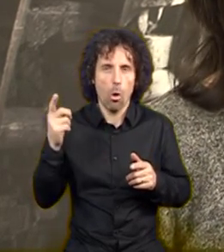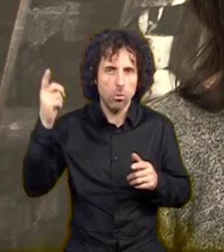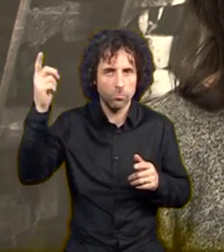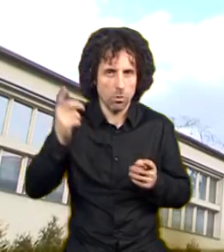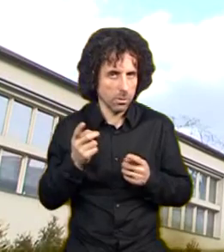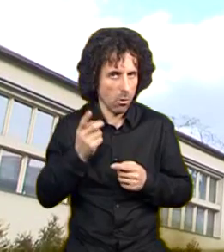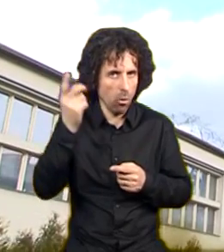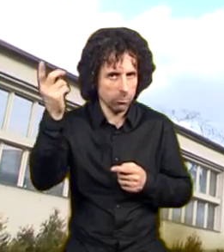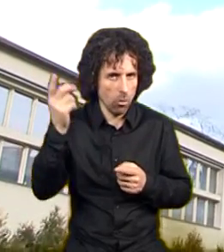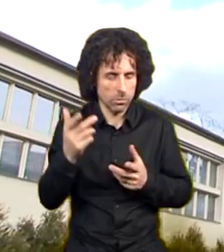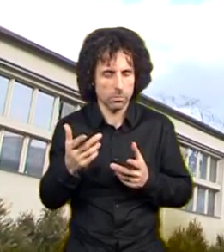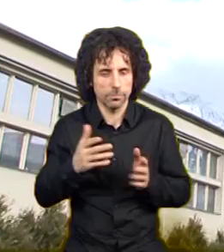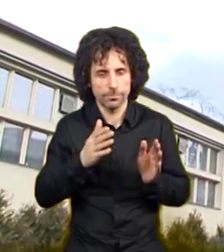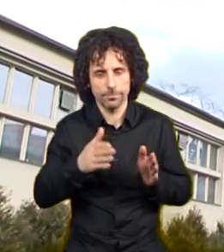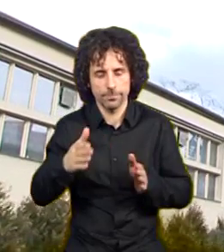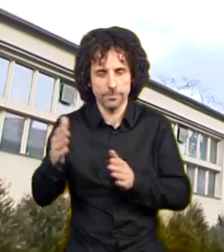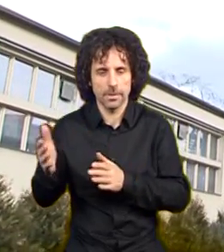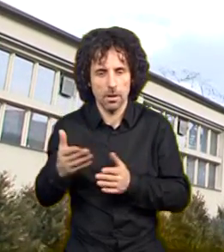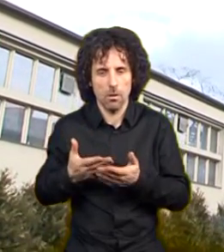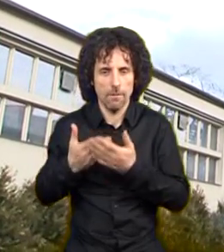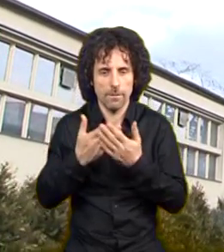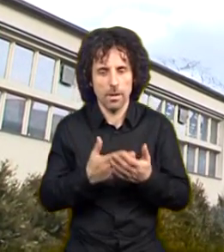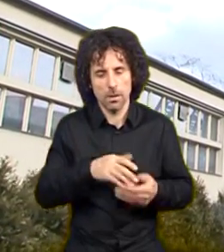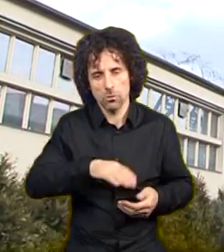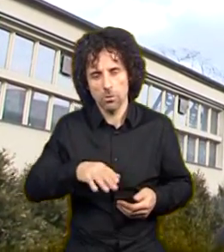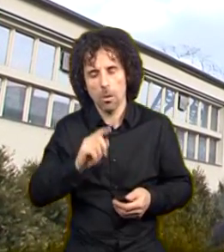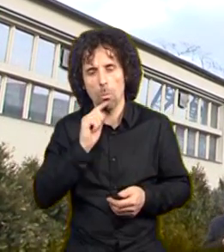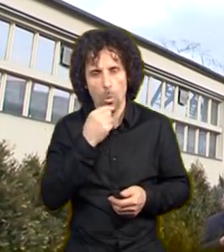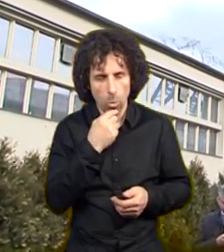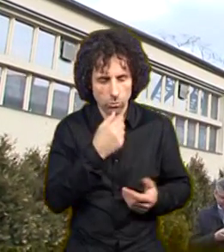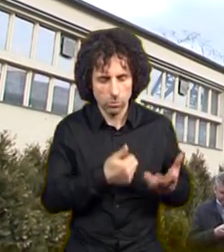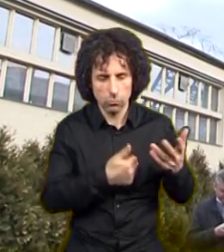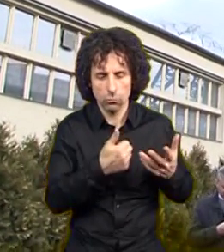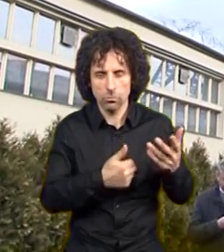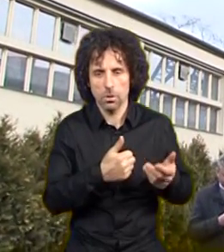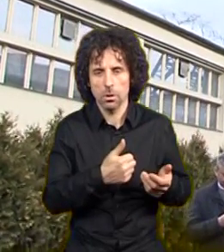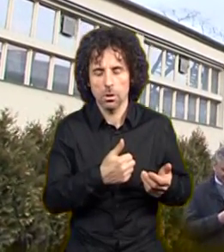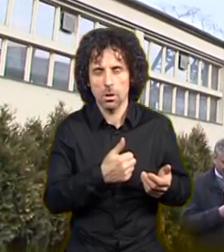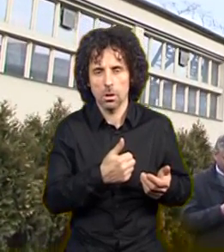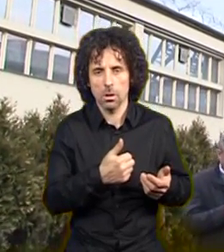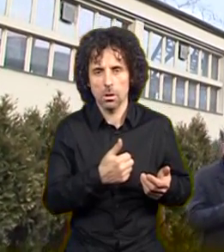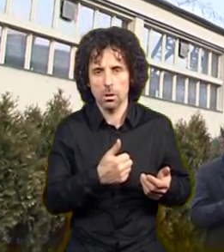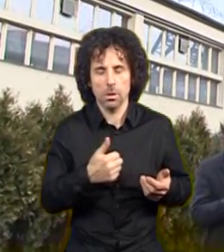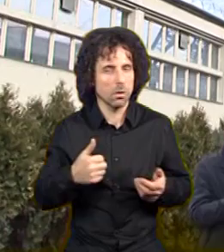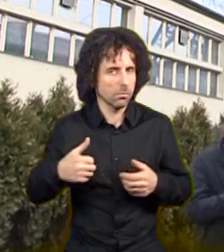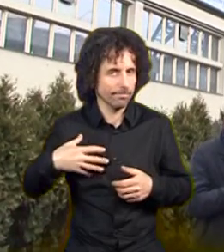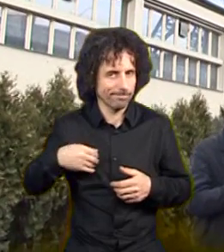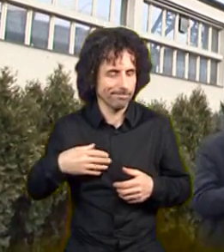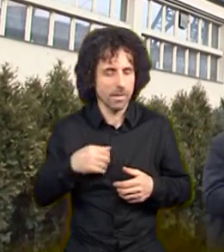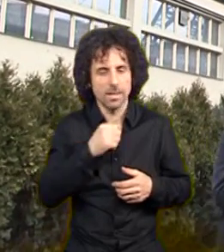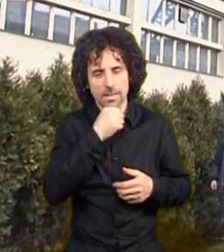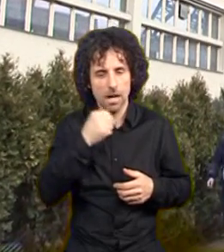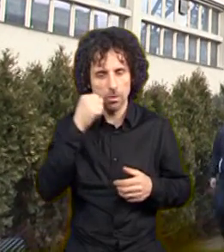kosmosem. Staramy się przygotować tę ofertę w ten sposób, że i dzieciaki młodsze, czyli od szóstego roku życia będą mogły w tym uczestniczyć,